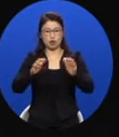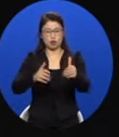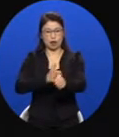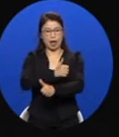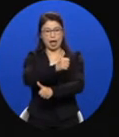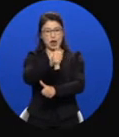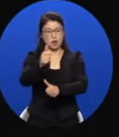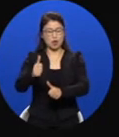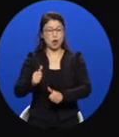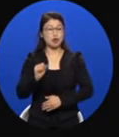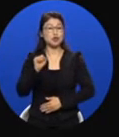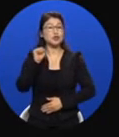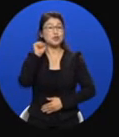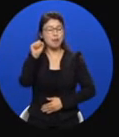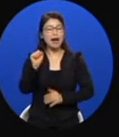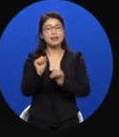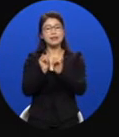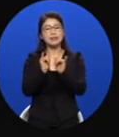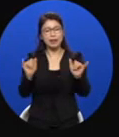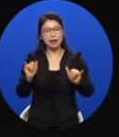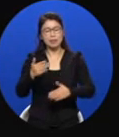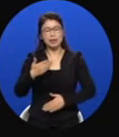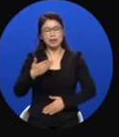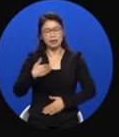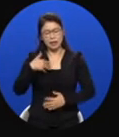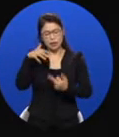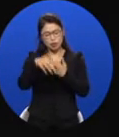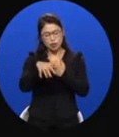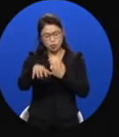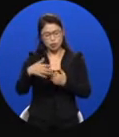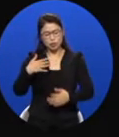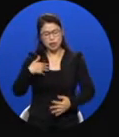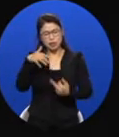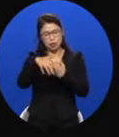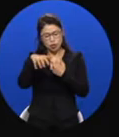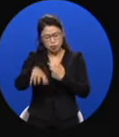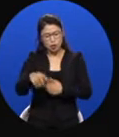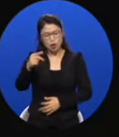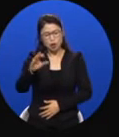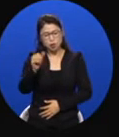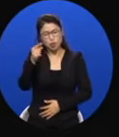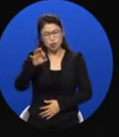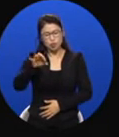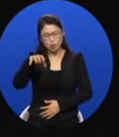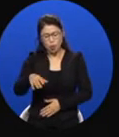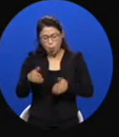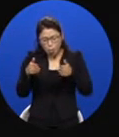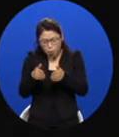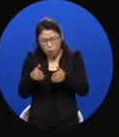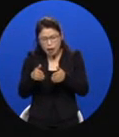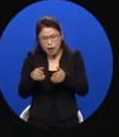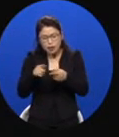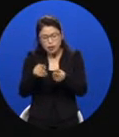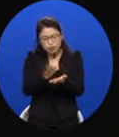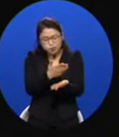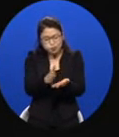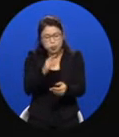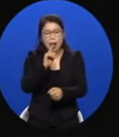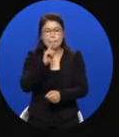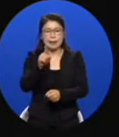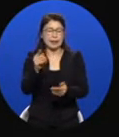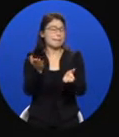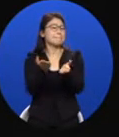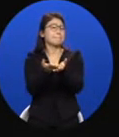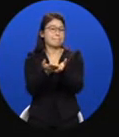국회의원을 출마하시는 분이 자기 지역, 뭐 동홍동이 뭐 내 지역, 뭐 이렇게 구분하는 것은 저는